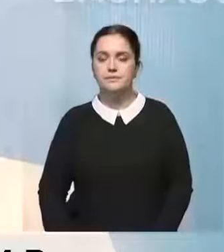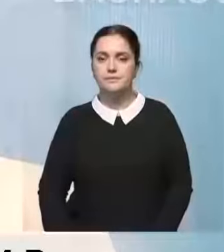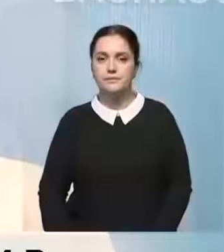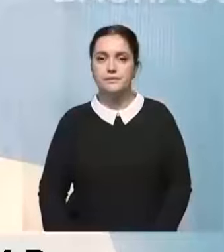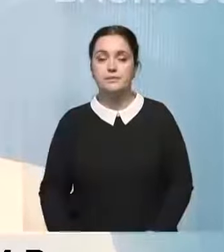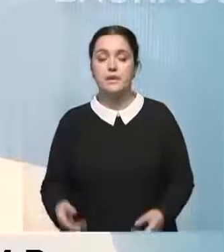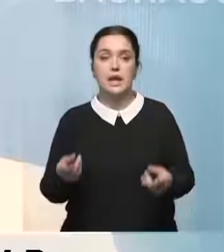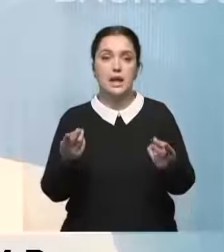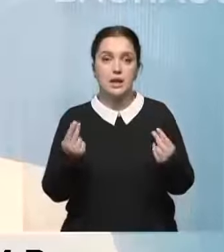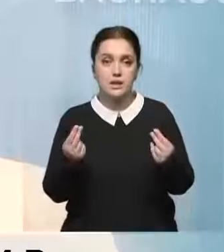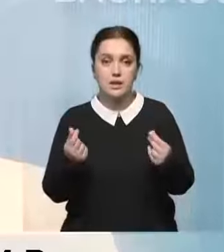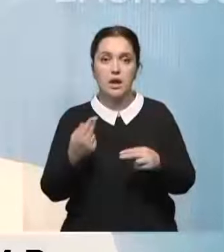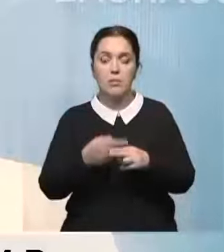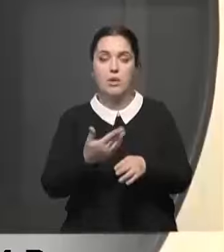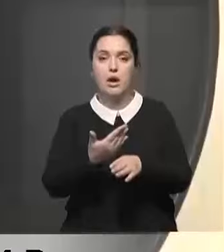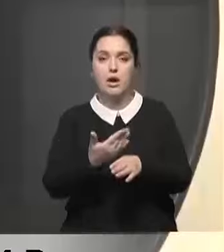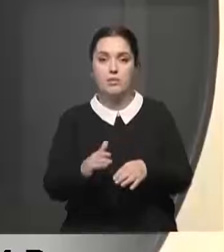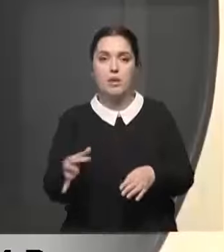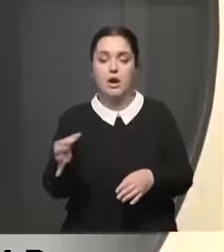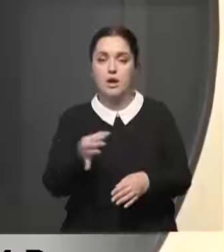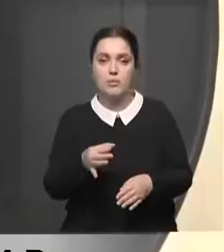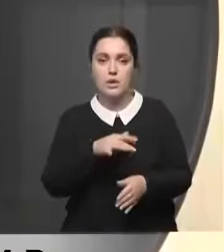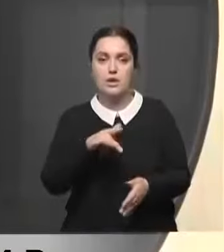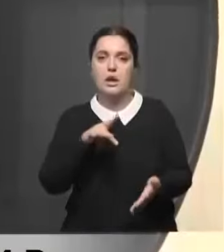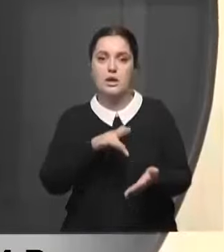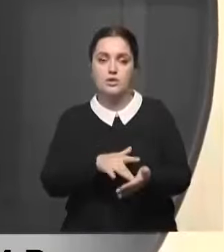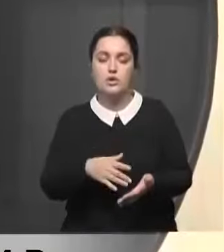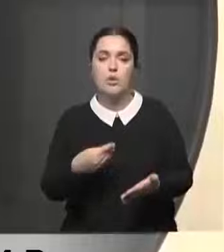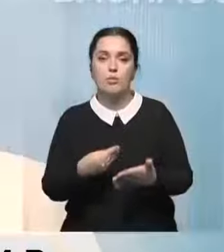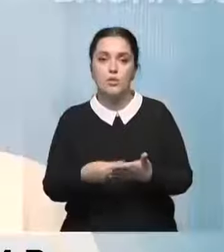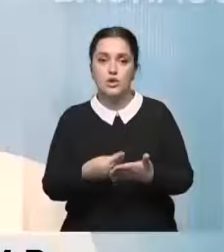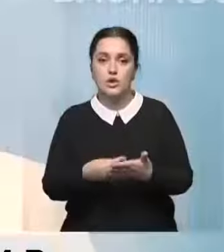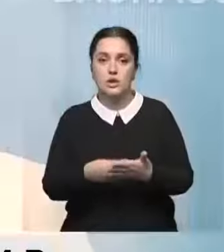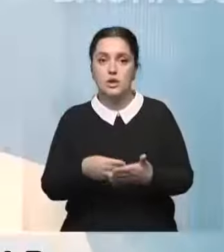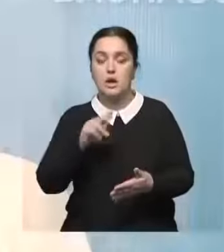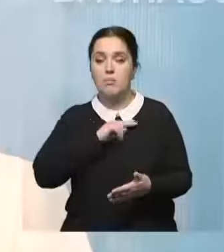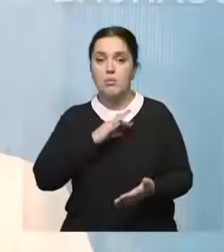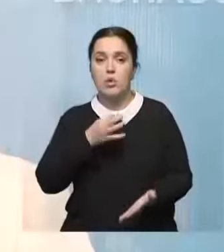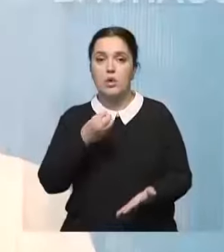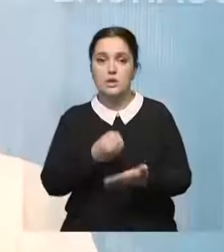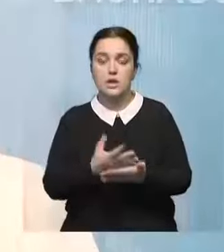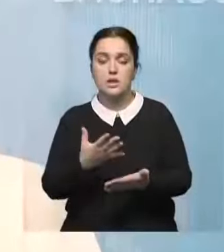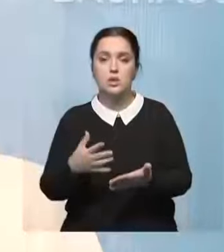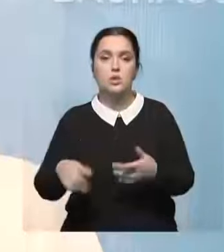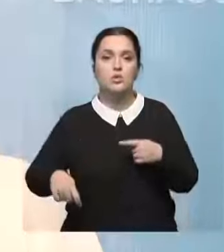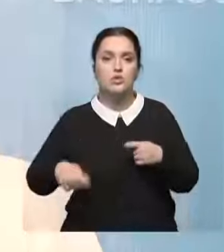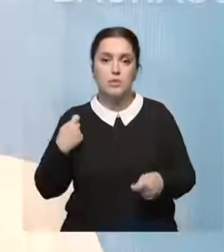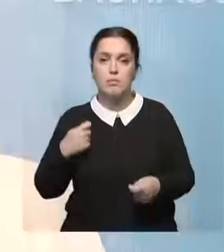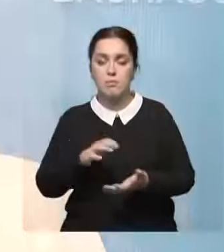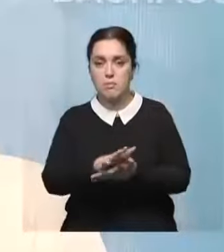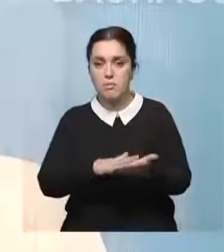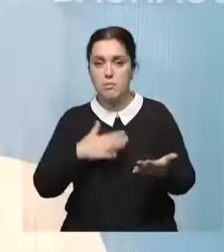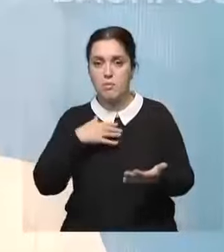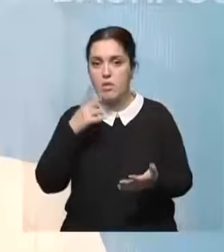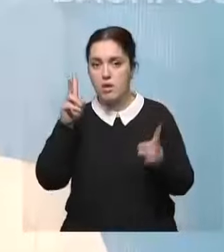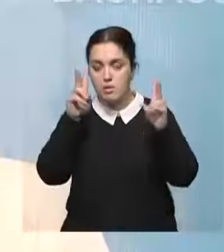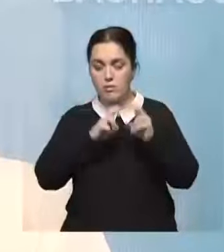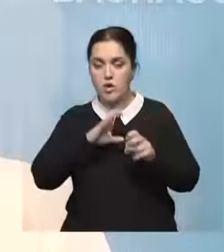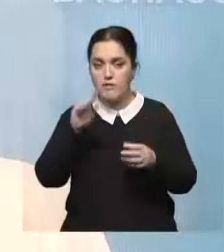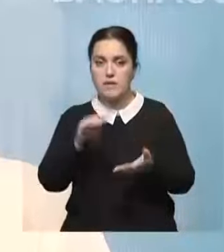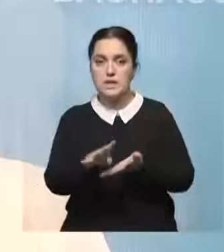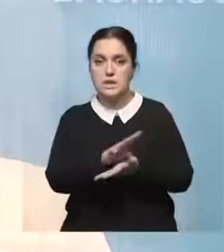Эти средства в основном выделены из областного и городского бюджетов. Работа по оценке ущерба продолжается. Мы рассмотрим все заявления